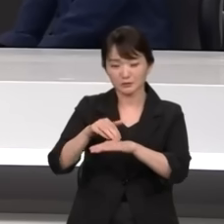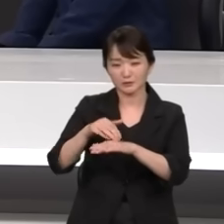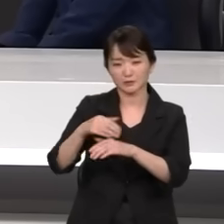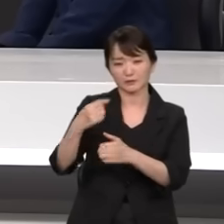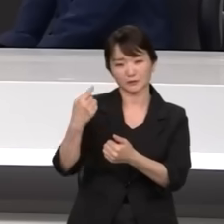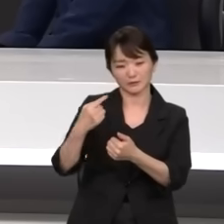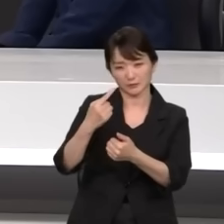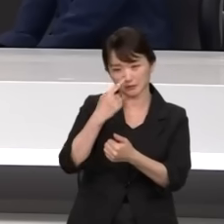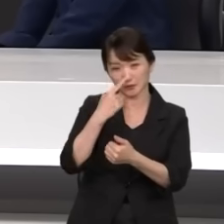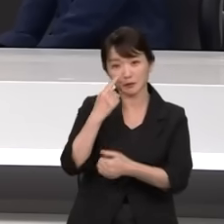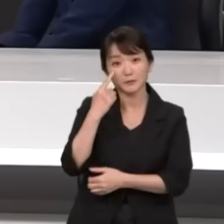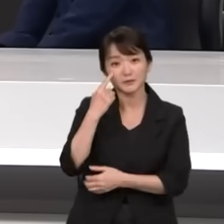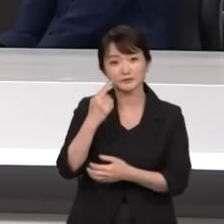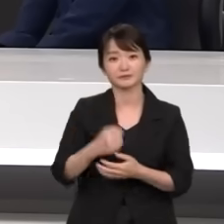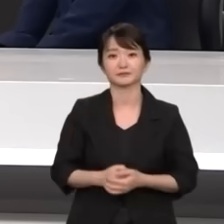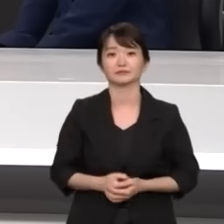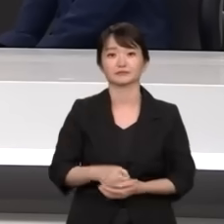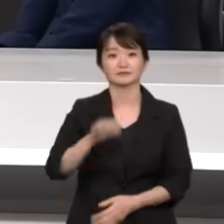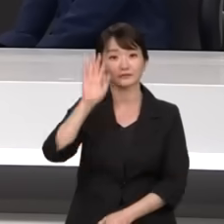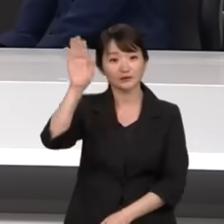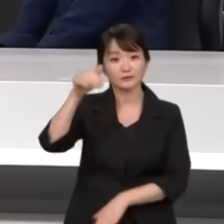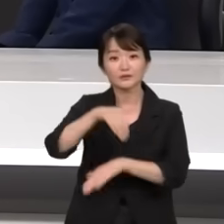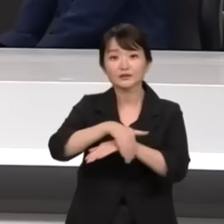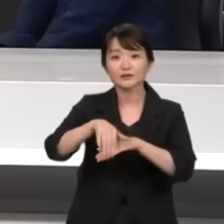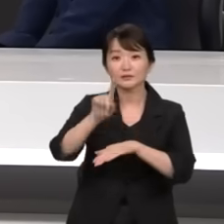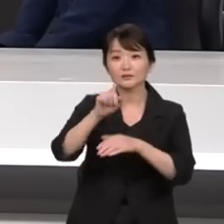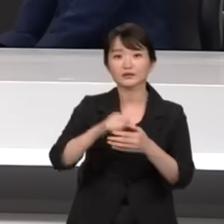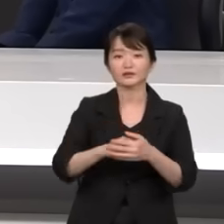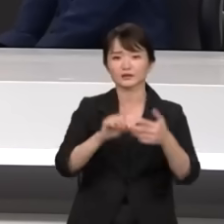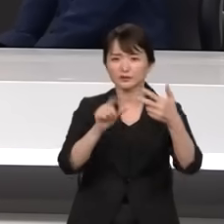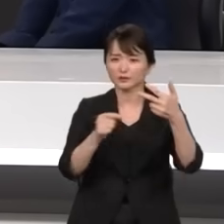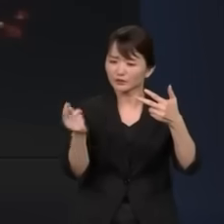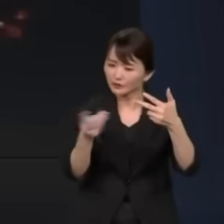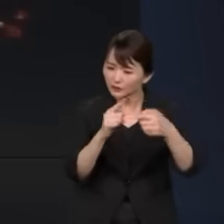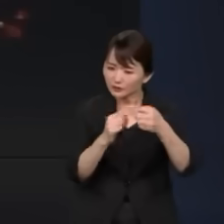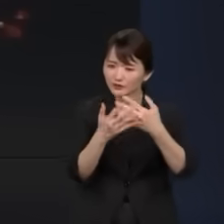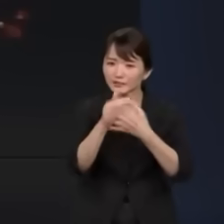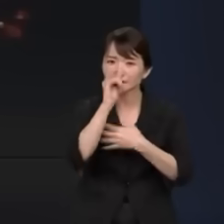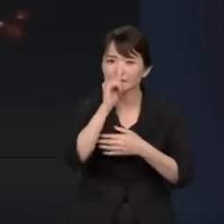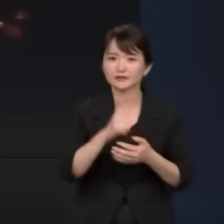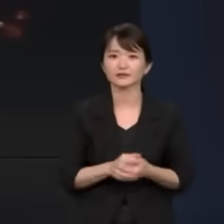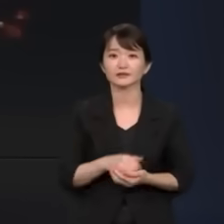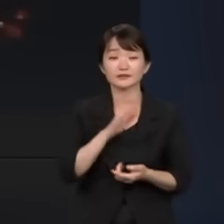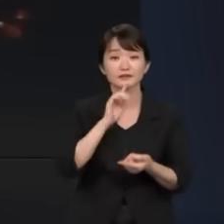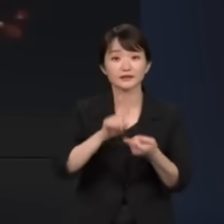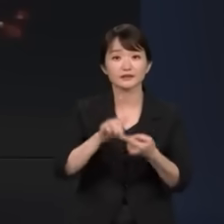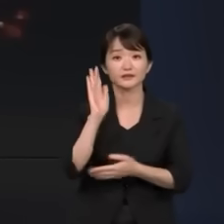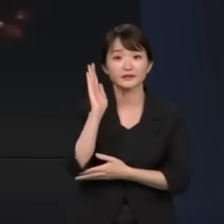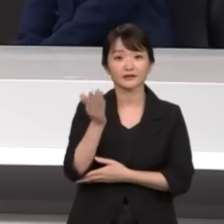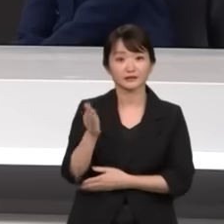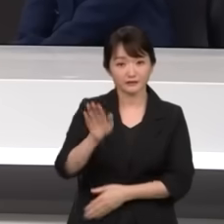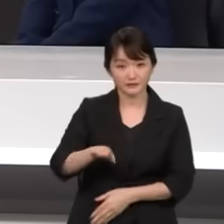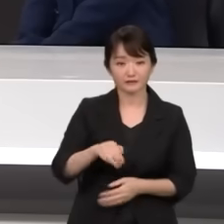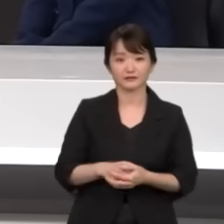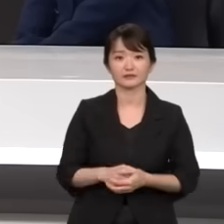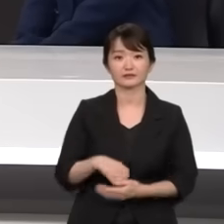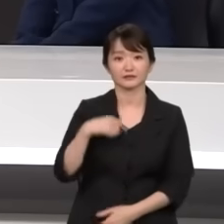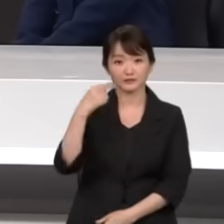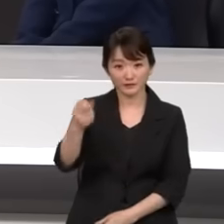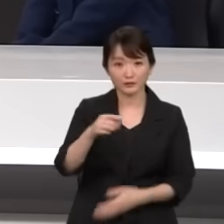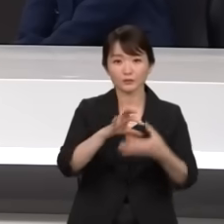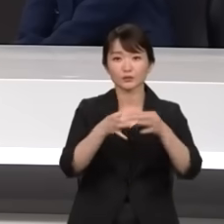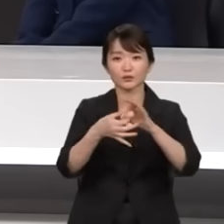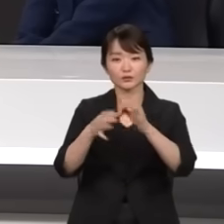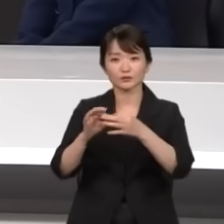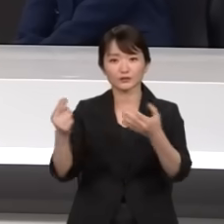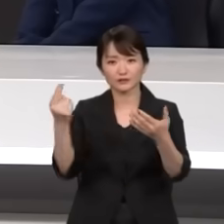계획은 어떨까요 앞으로 뭐 지금 또 치료야 될 대회들이 여어 있다고 들었습니다 당연한 얘기겠지만 다음 올림픽에 대한